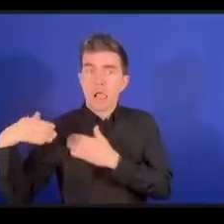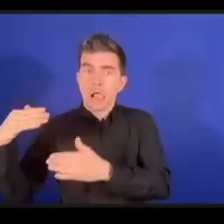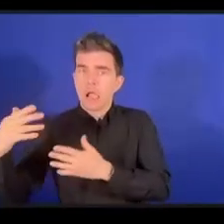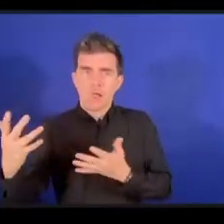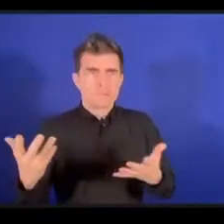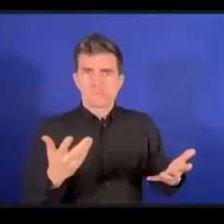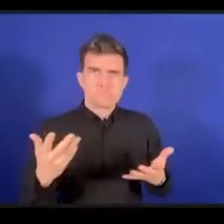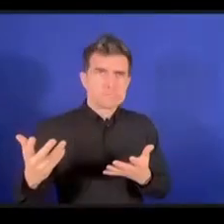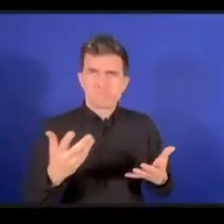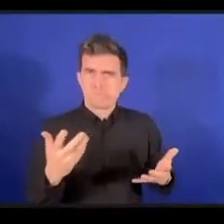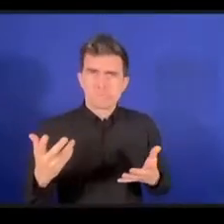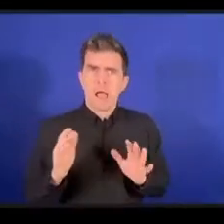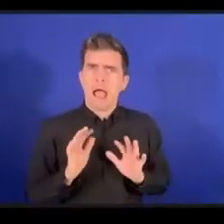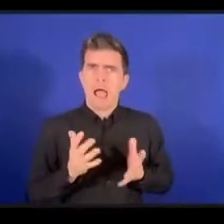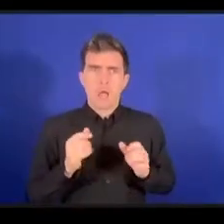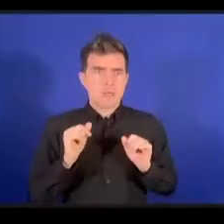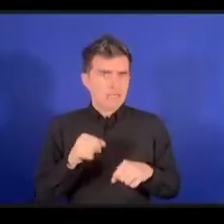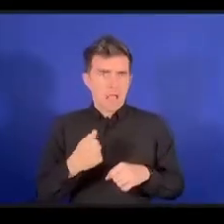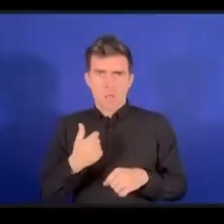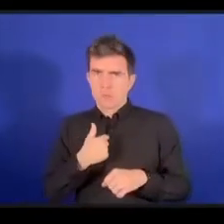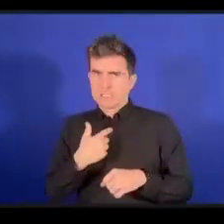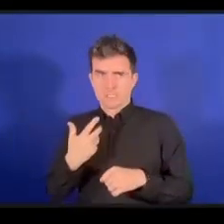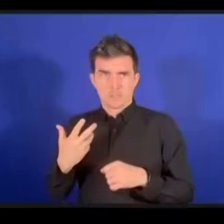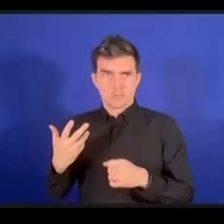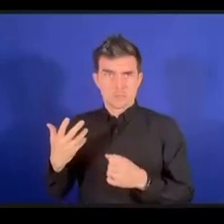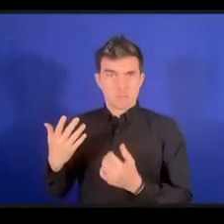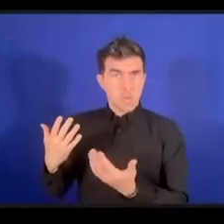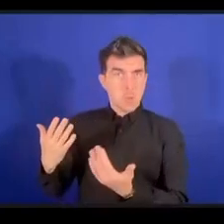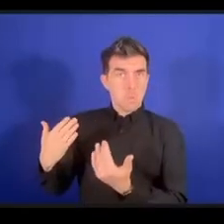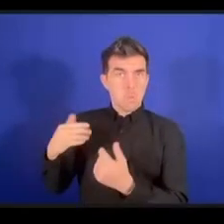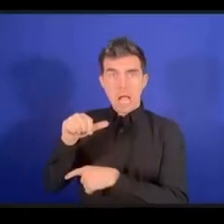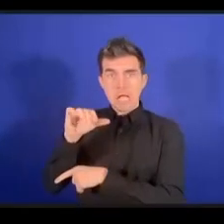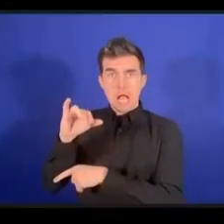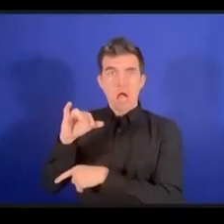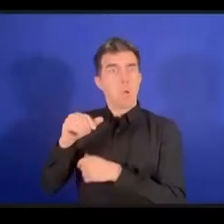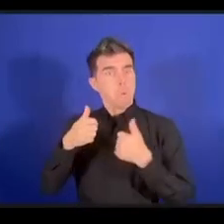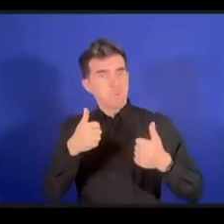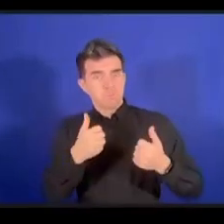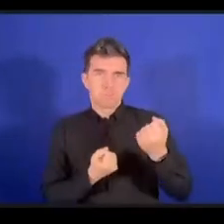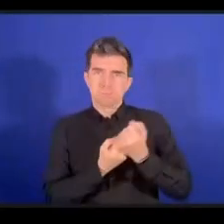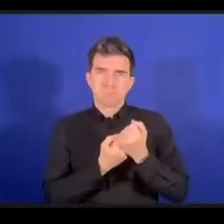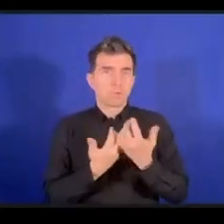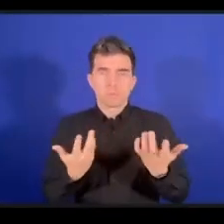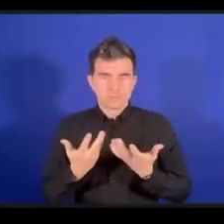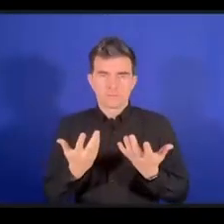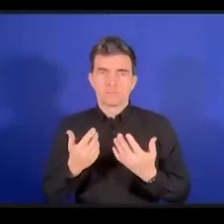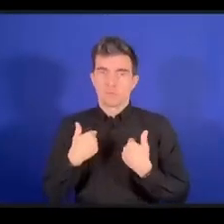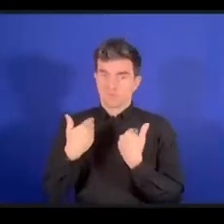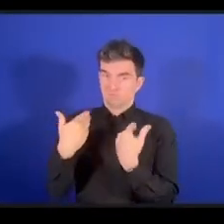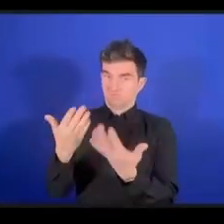联网怎么样进行部署来促进这个互联网的核心价值？